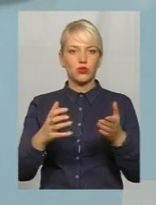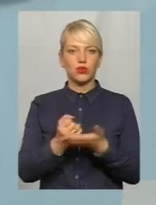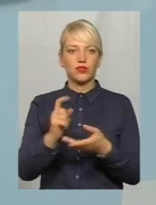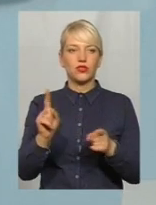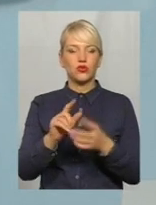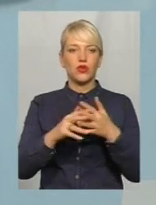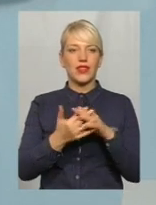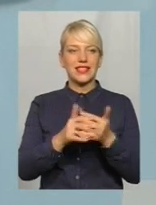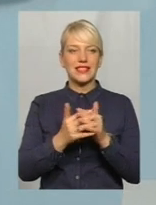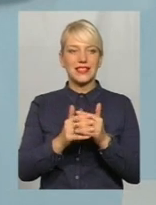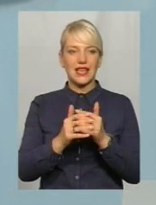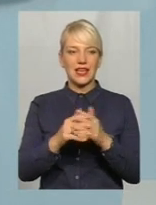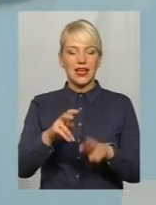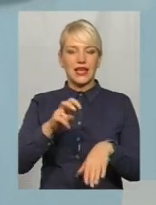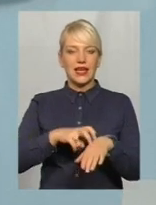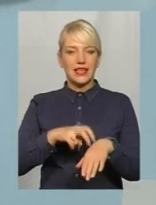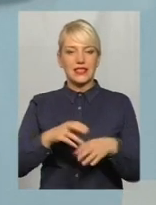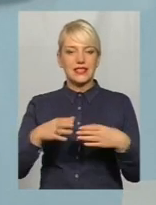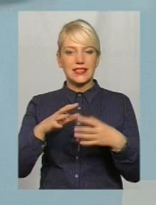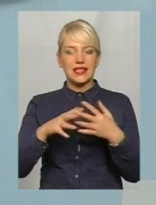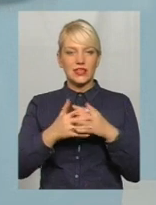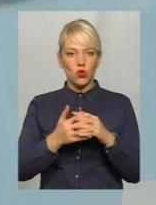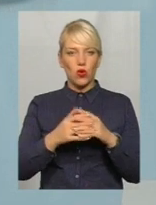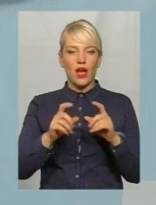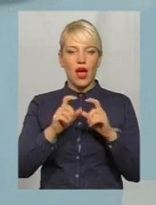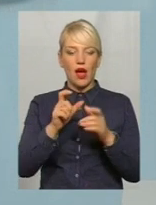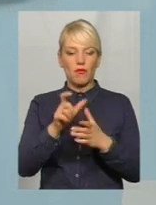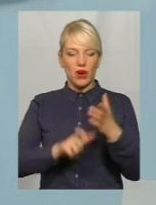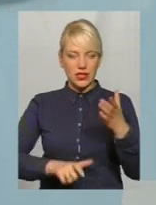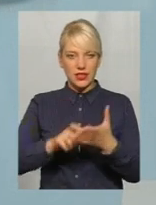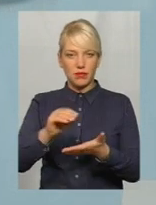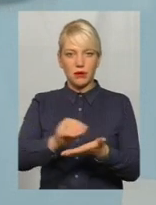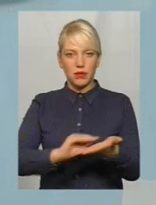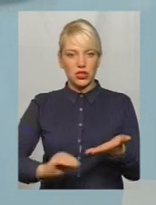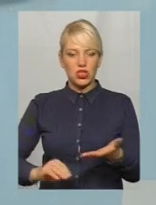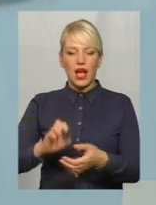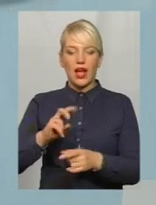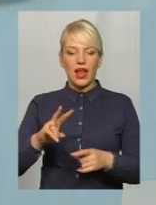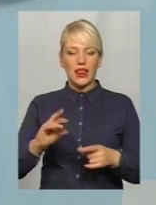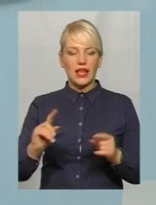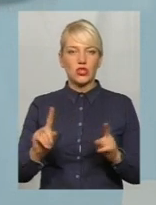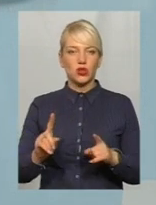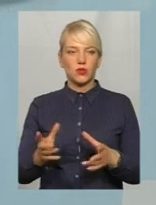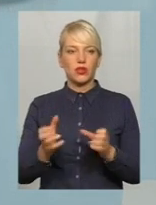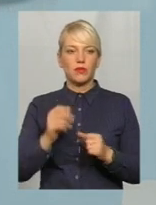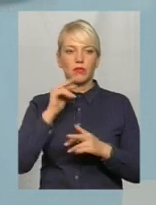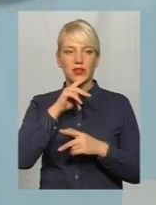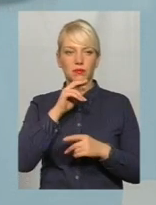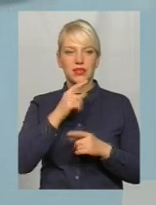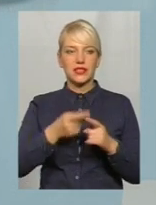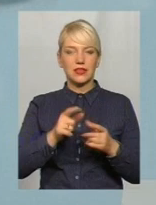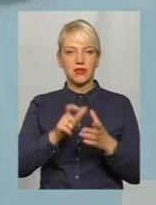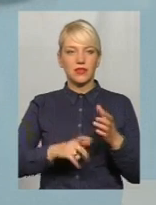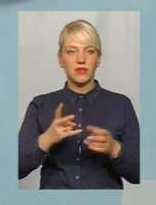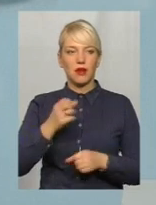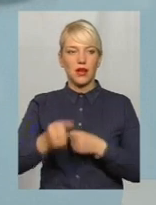селі лікар сільської амбулаторії виписує рецепт, але для того, щоб отримати медикаменти за тим рецептом,